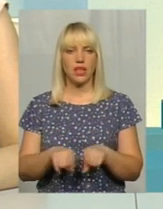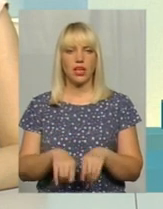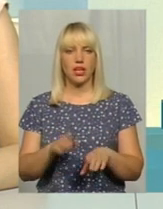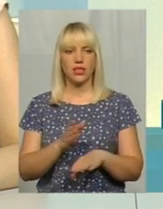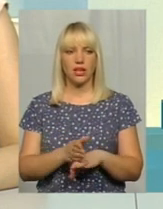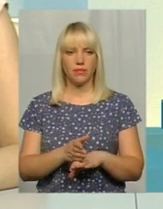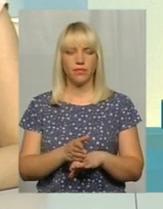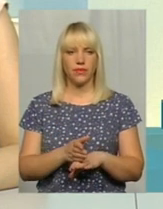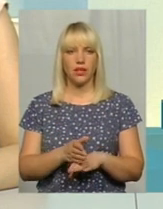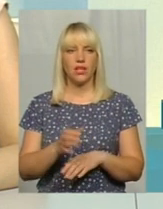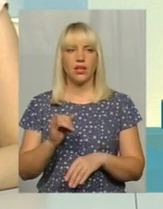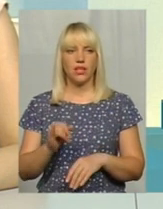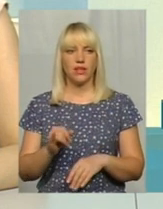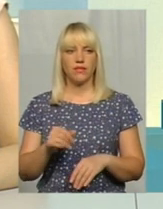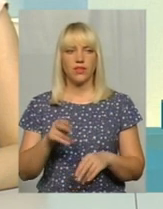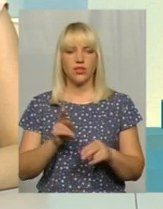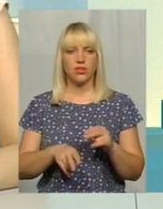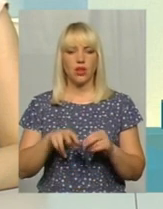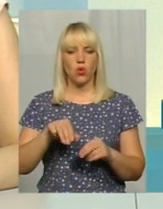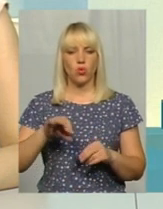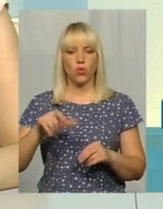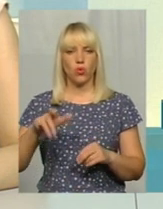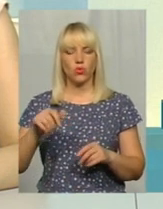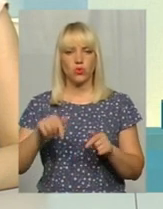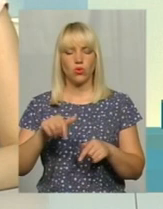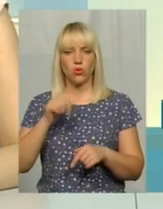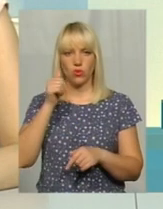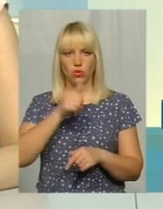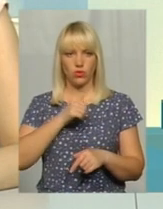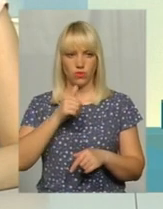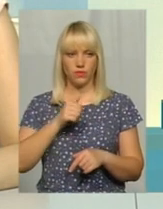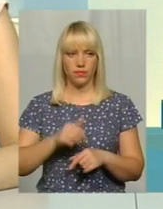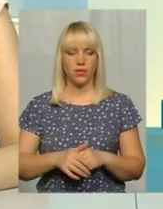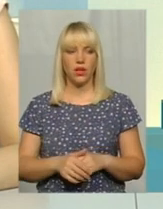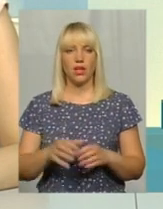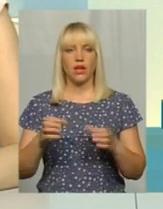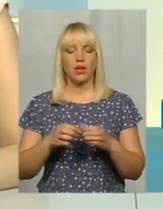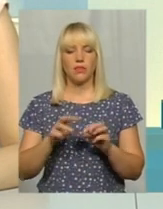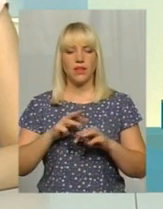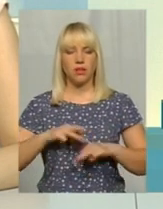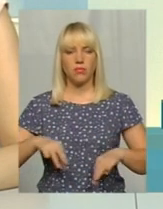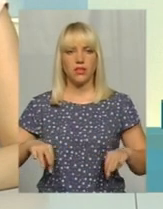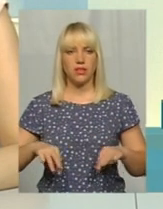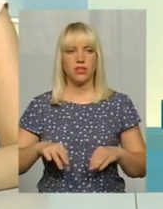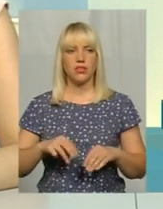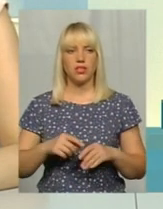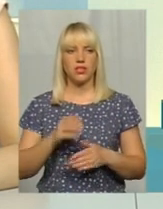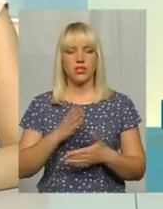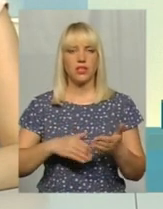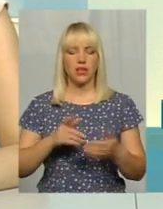І з кінці лютого цього року Кабінетом міністрів знято